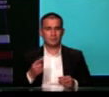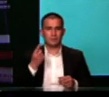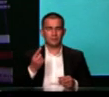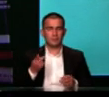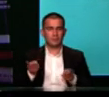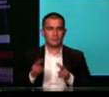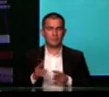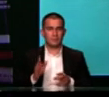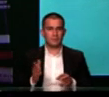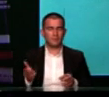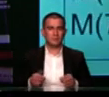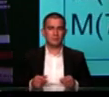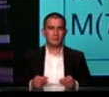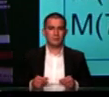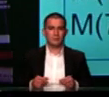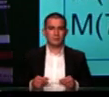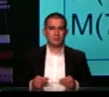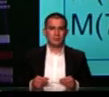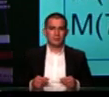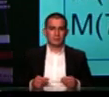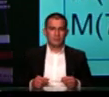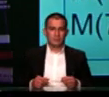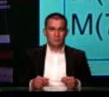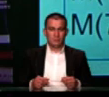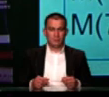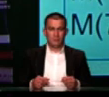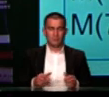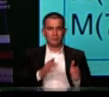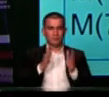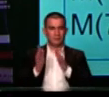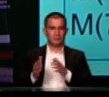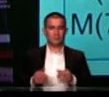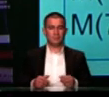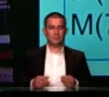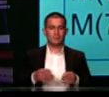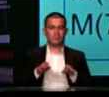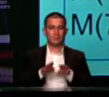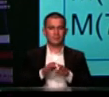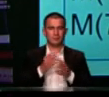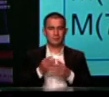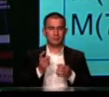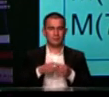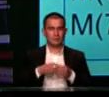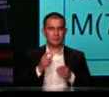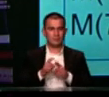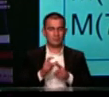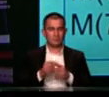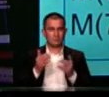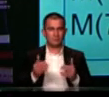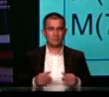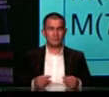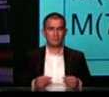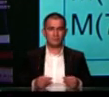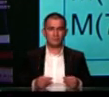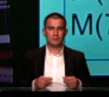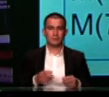ochamiz. Bunda M1 barobar 31 ning 3-chi darajasi mod 33, ya'ni 31